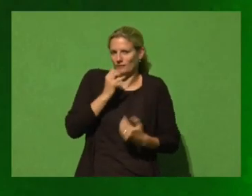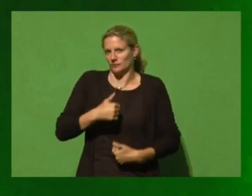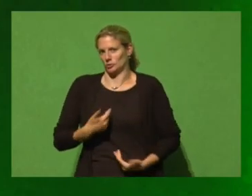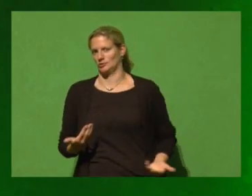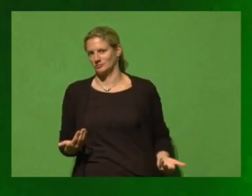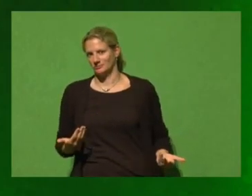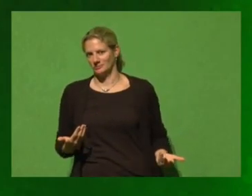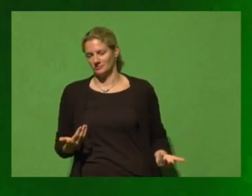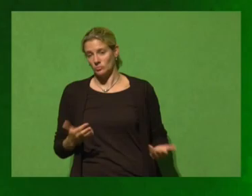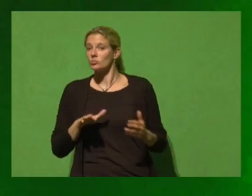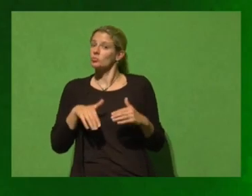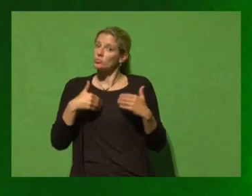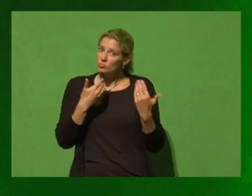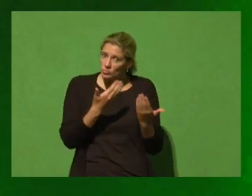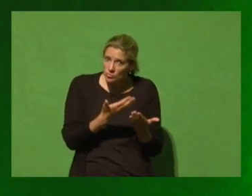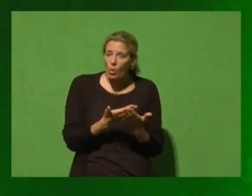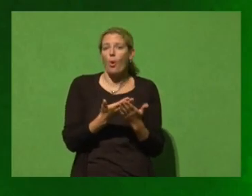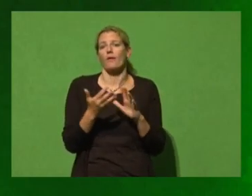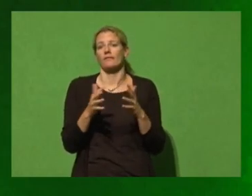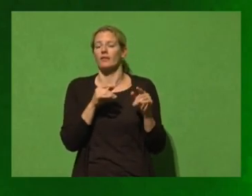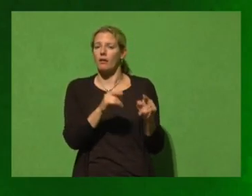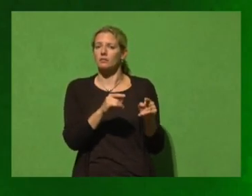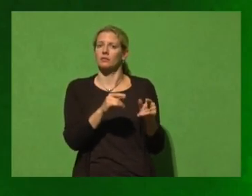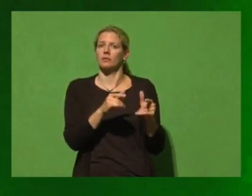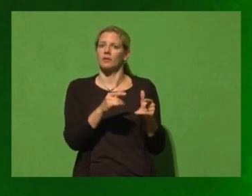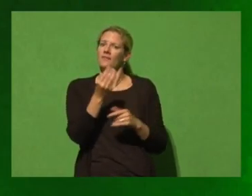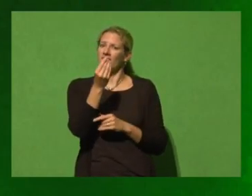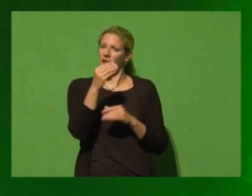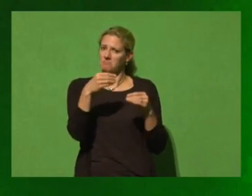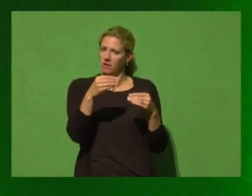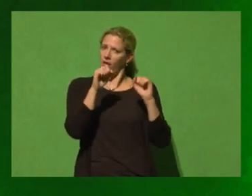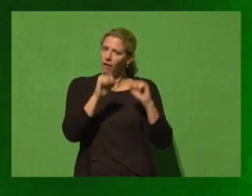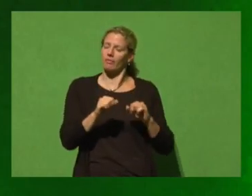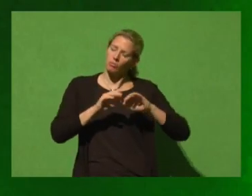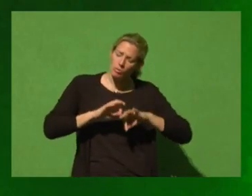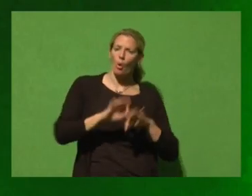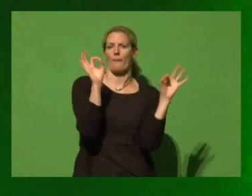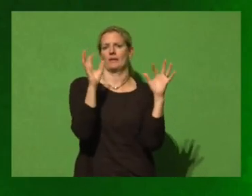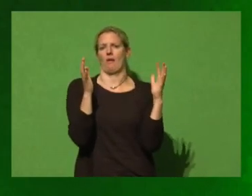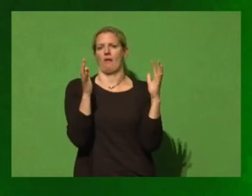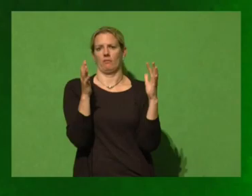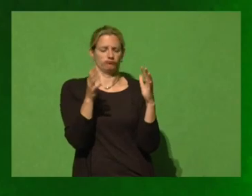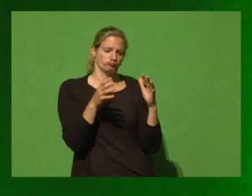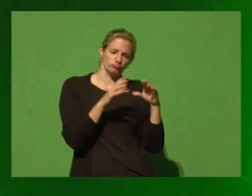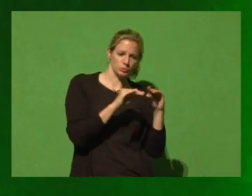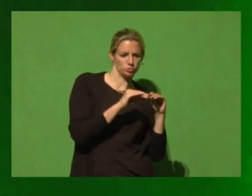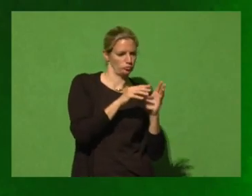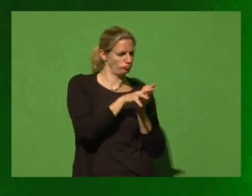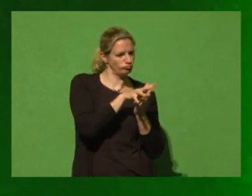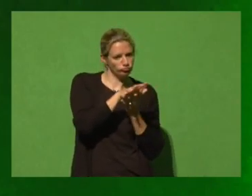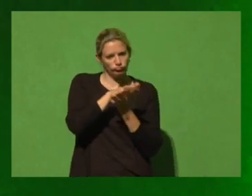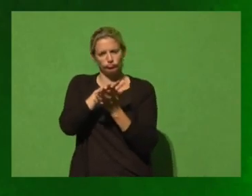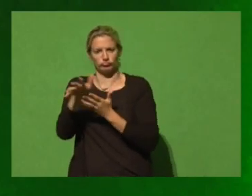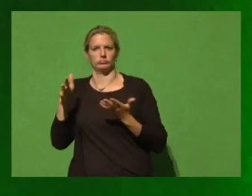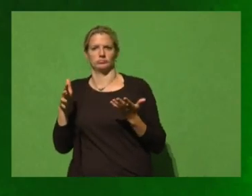um so bei der besseren Gestaltung und Verwendung unserer Finanzmittel mitzuwirken. Was jedoch